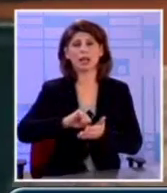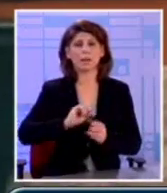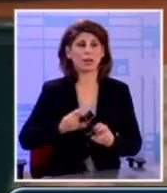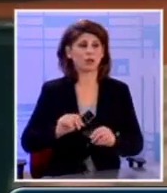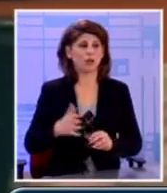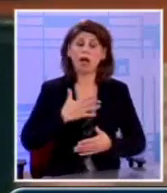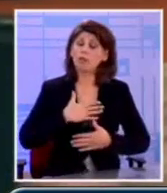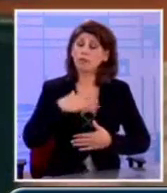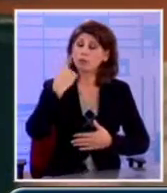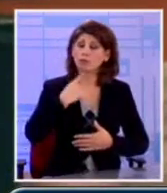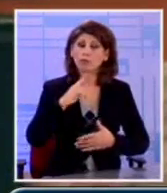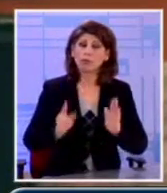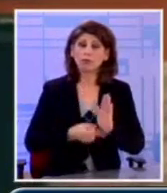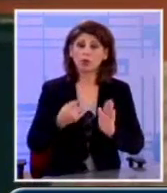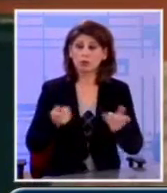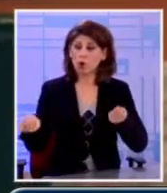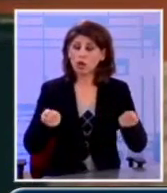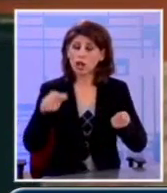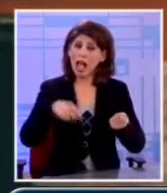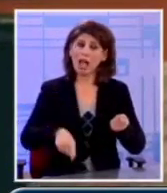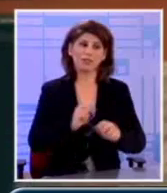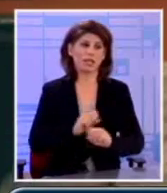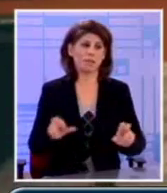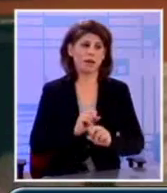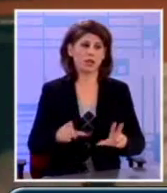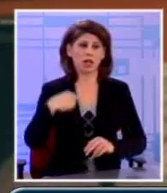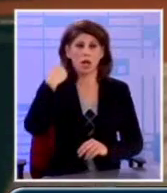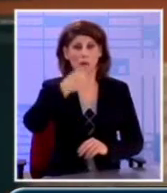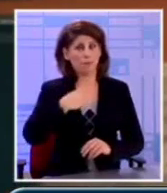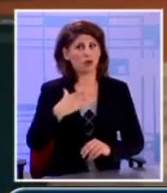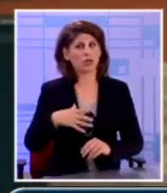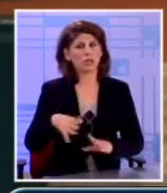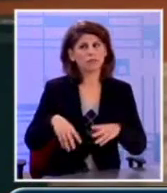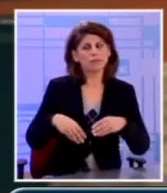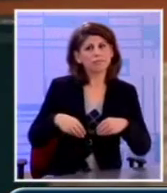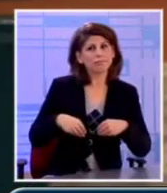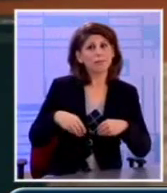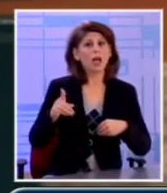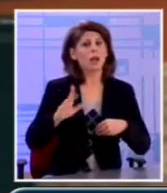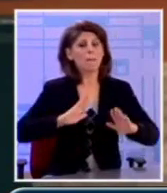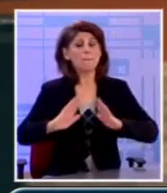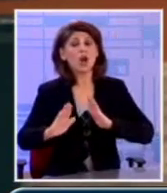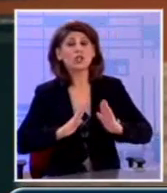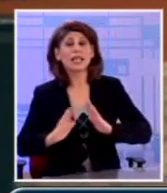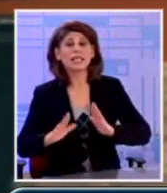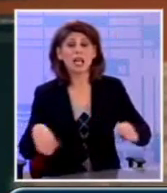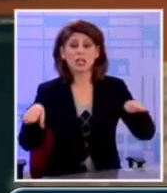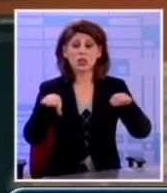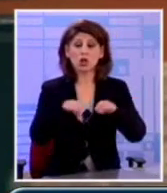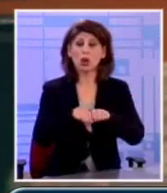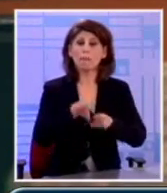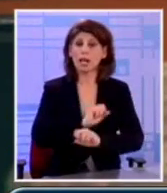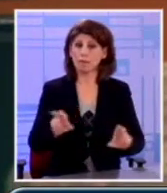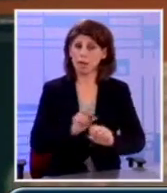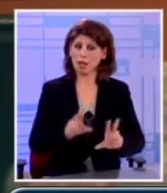είναι η πρώτη φορά που οργανώνεται μια τέτοια ενημέρωση. Προσωπικά το εκλαμβάνω ως μια προστασία ισονομίας στην